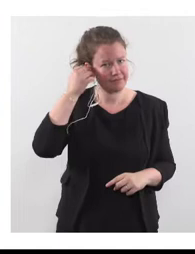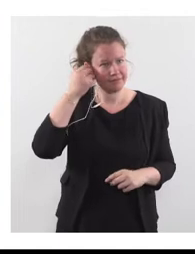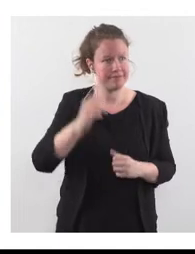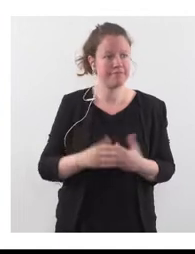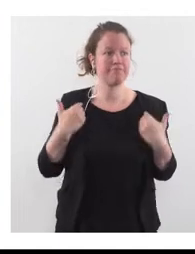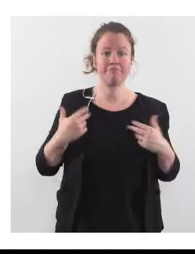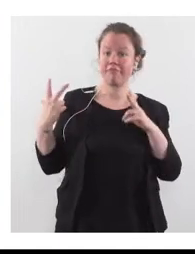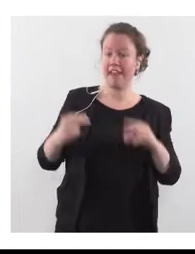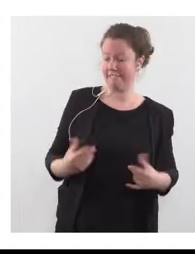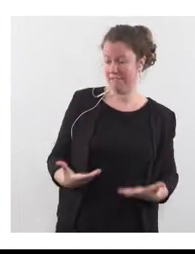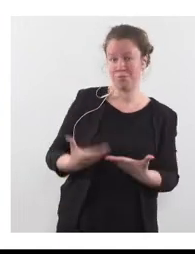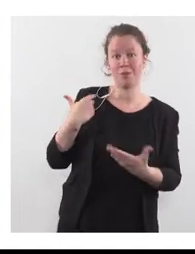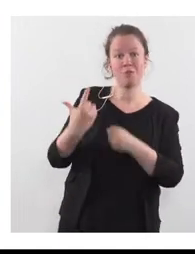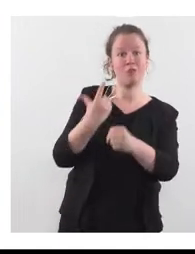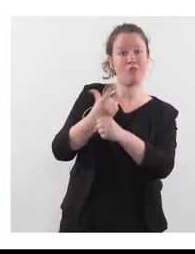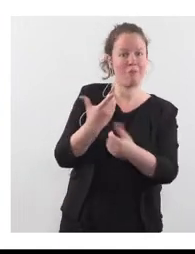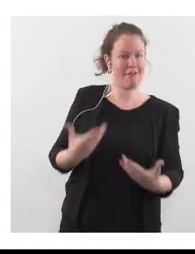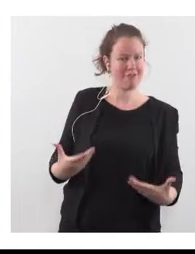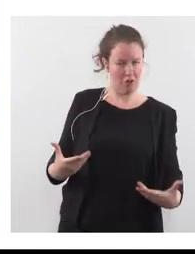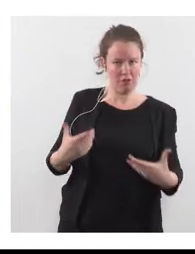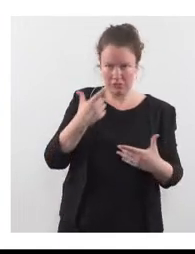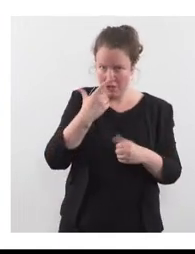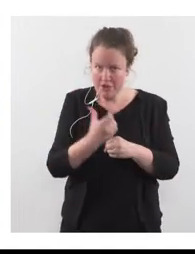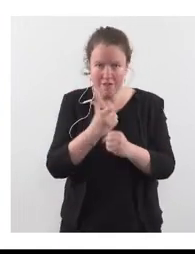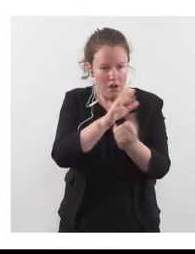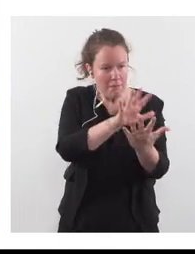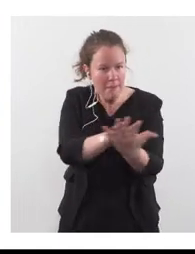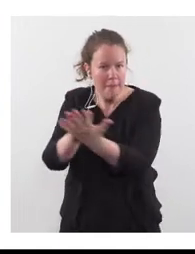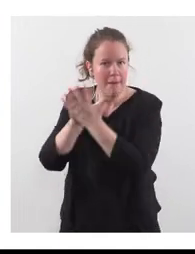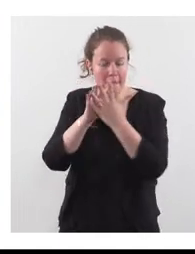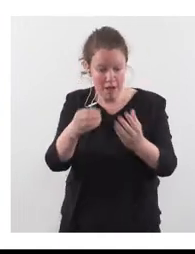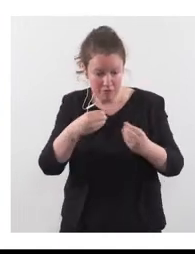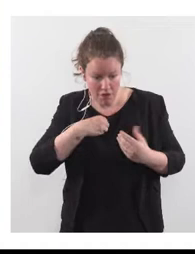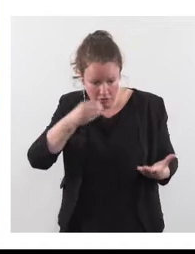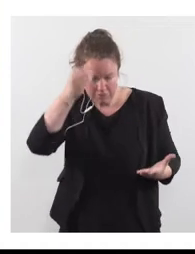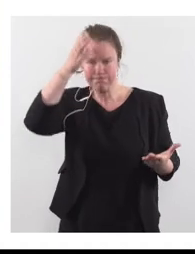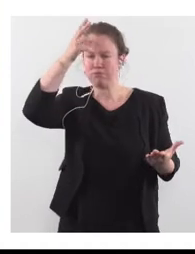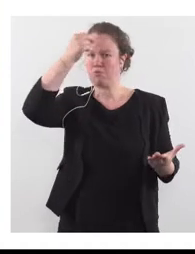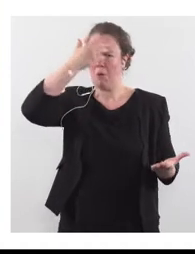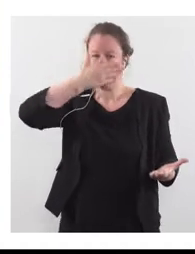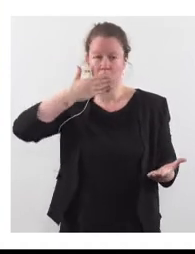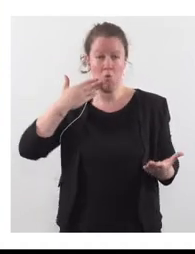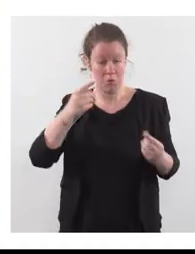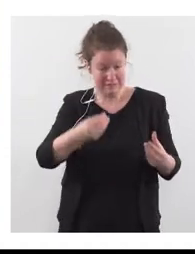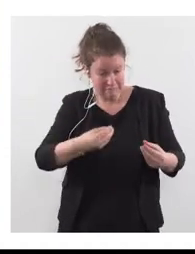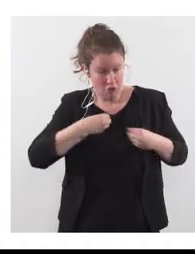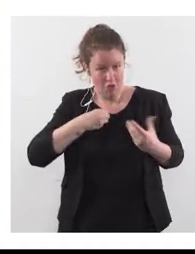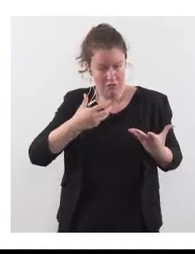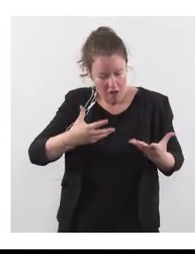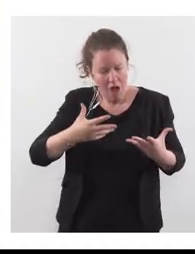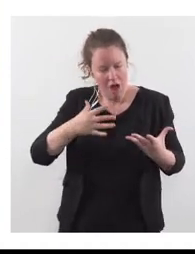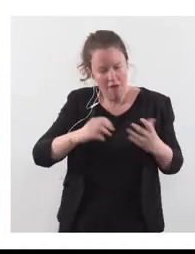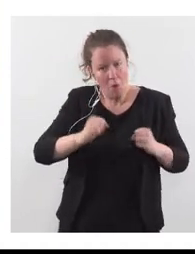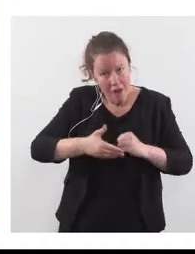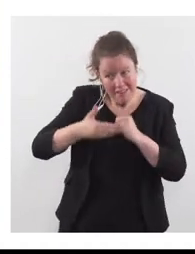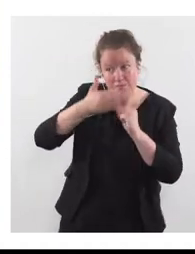presque 2 ans, à quel point ces échanges nous nourrissent et nous aident à défendre les droits. Et c'est pourquoi nous avons souhaité, avec